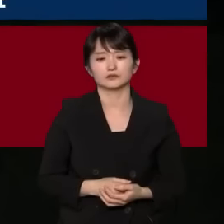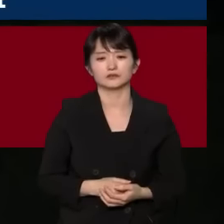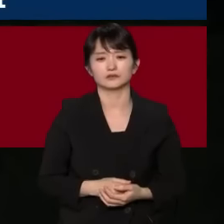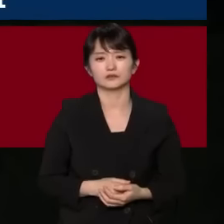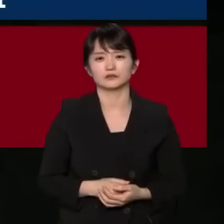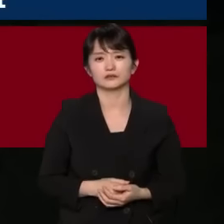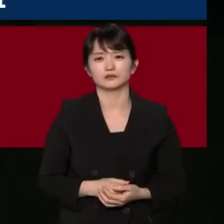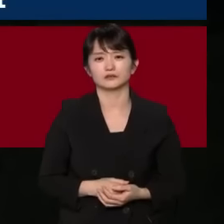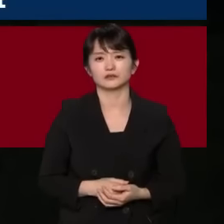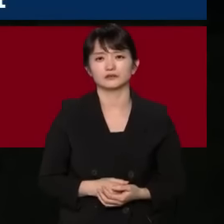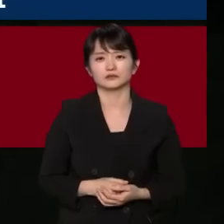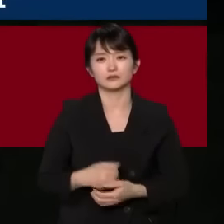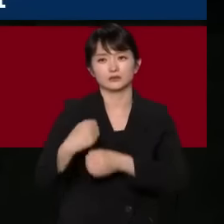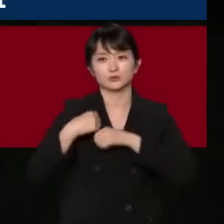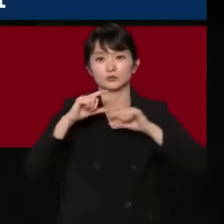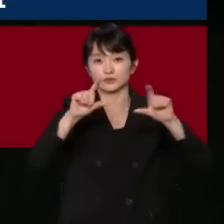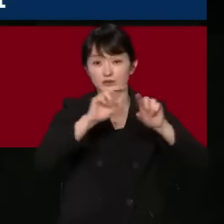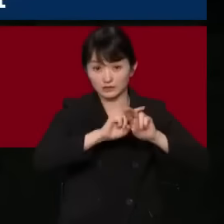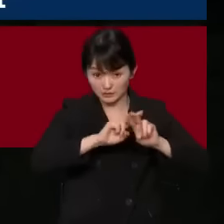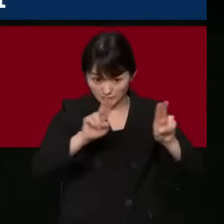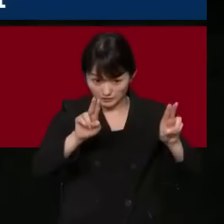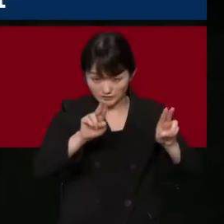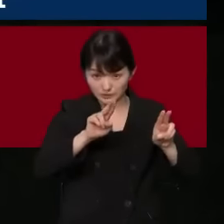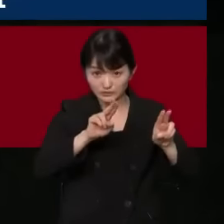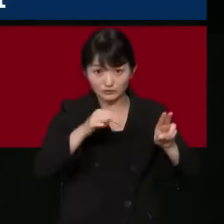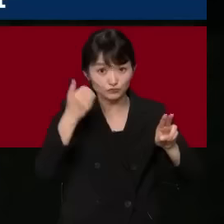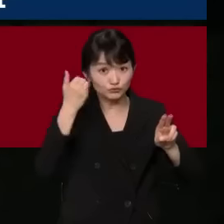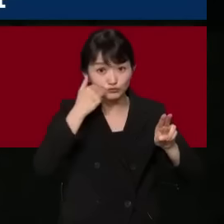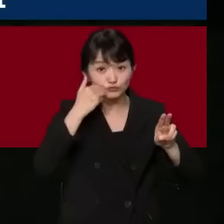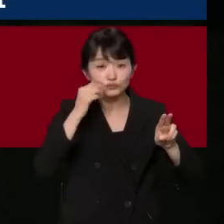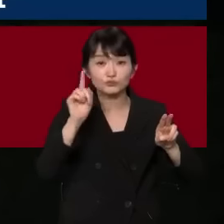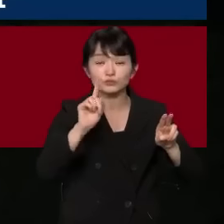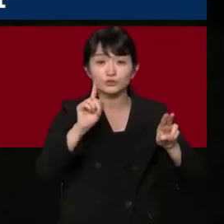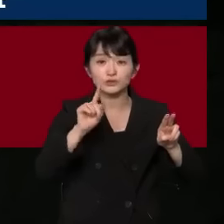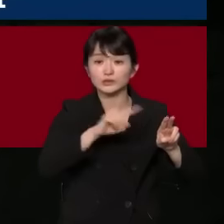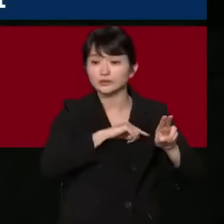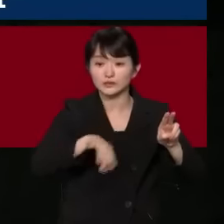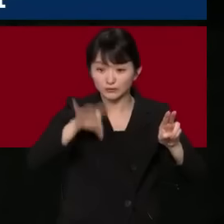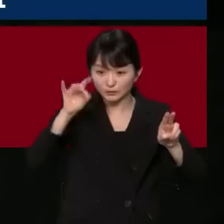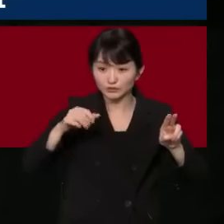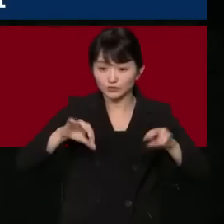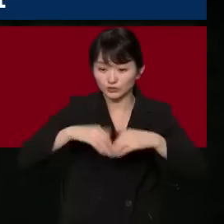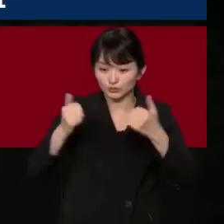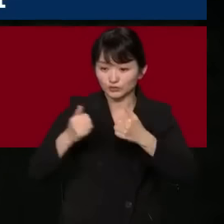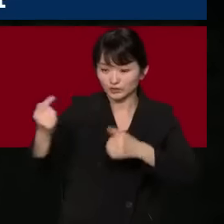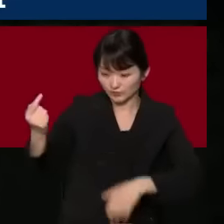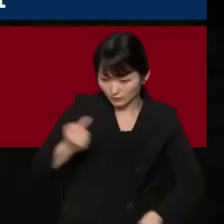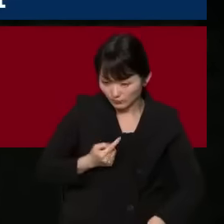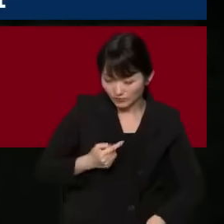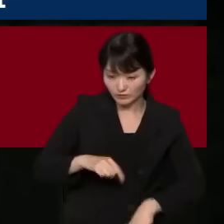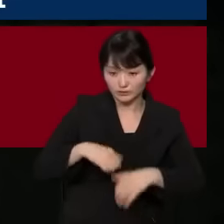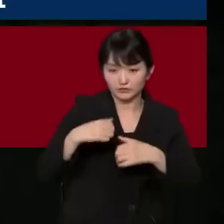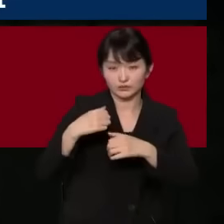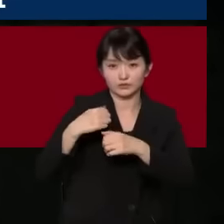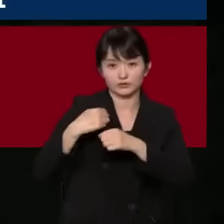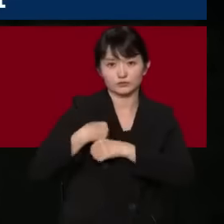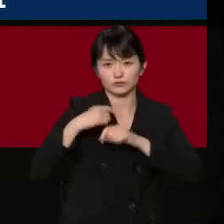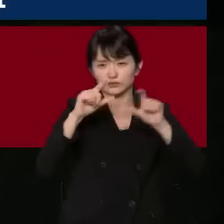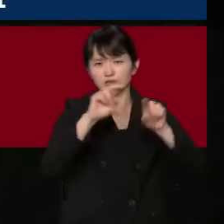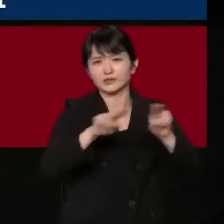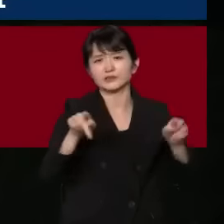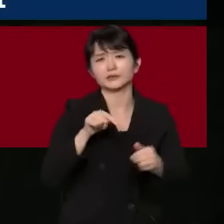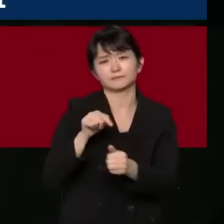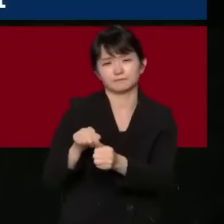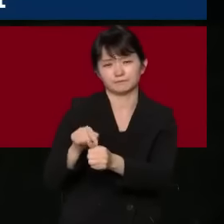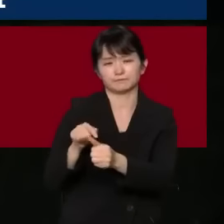저희 계엄 해제할 때도 계엄 해제할 때 누구보다도 가장 먼저 국회로 달려오셔서 예. 계엄 해제를 독촉을 하셨고요.